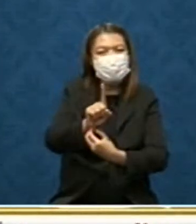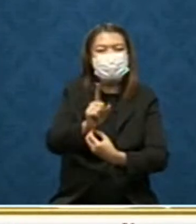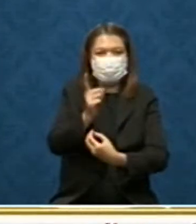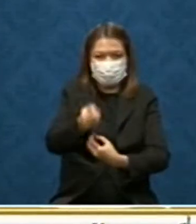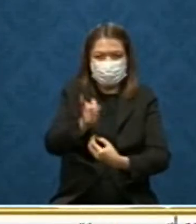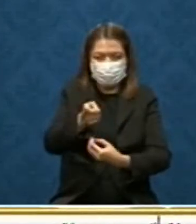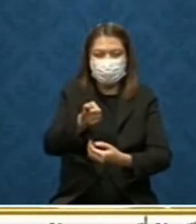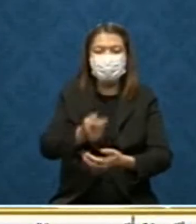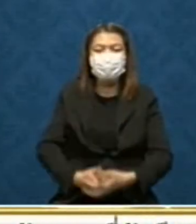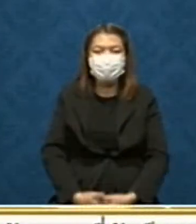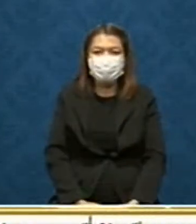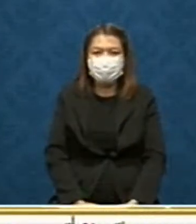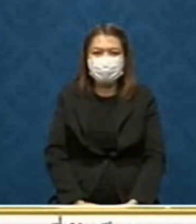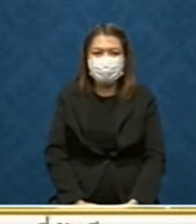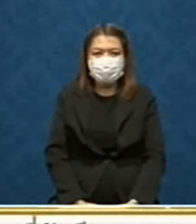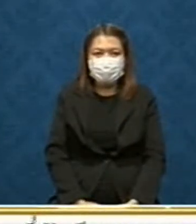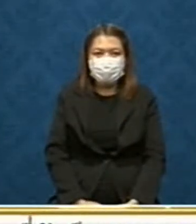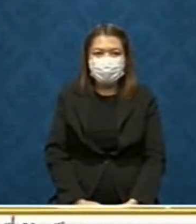ความเป็จริง